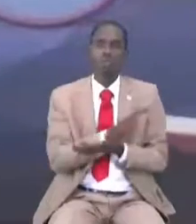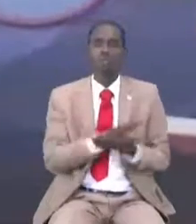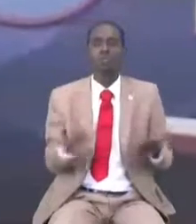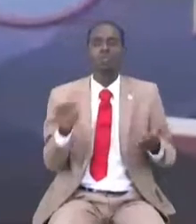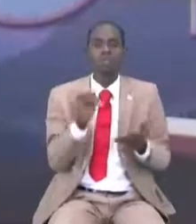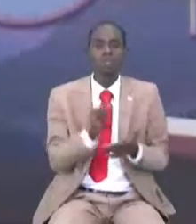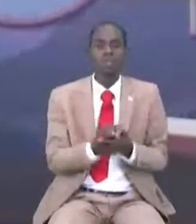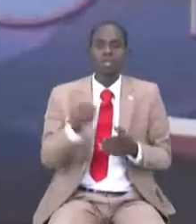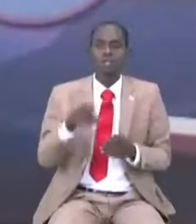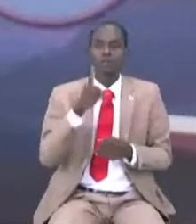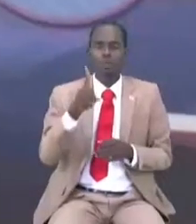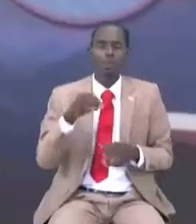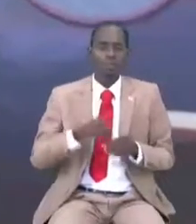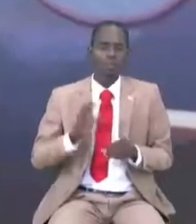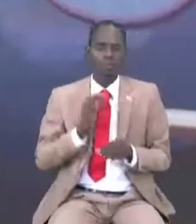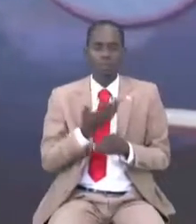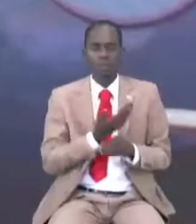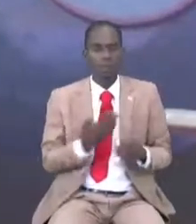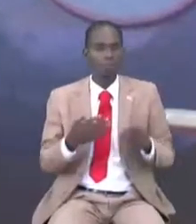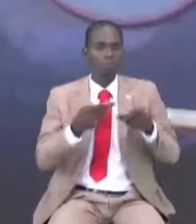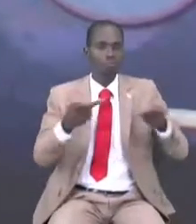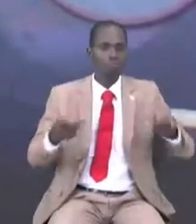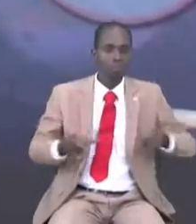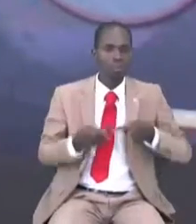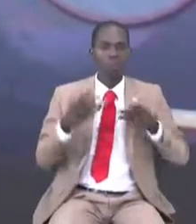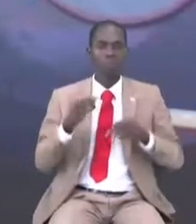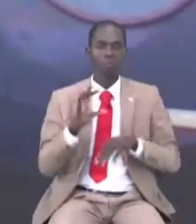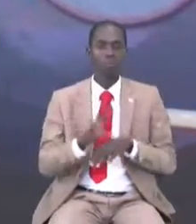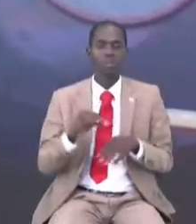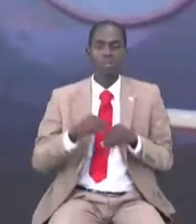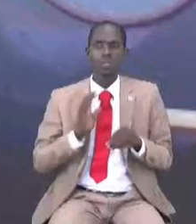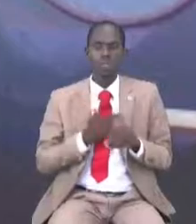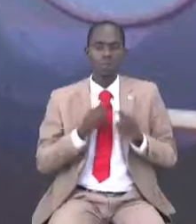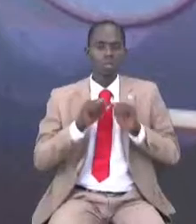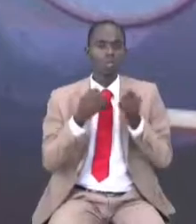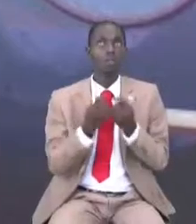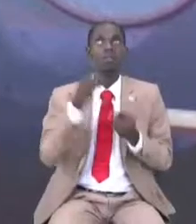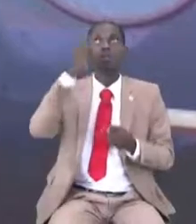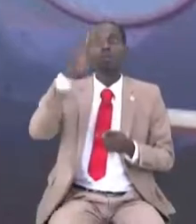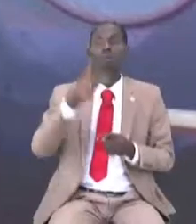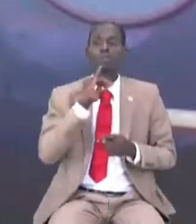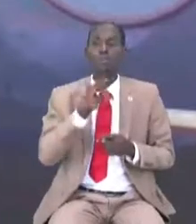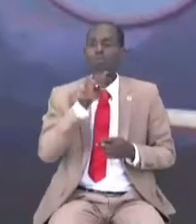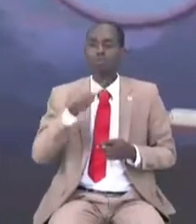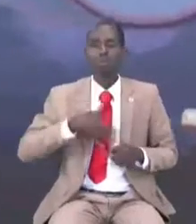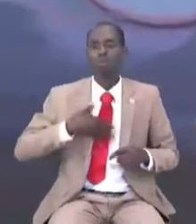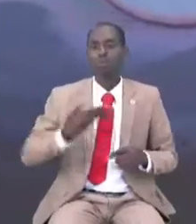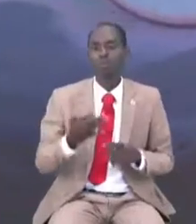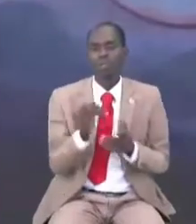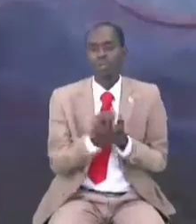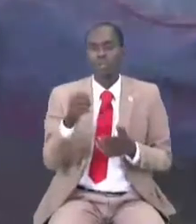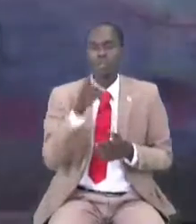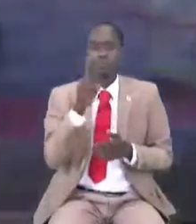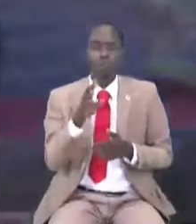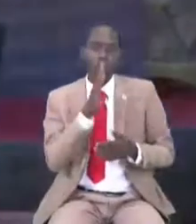tribu. Dieu ne veut qu'aucune personne périsse. Mais c'est dit que, quand je ne désire pas la